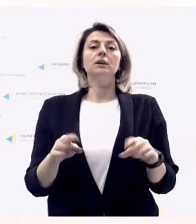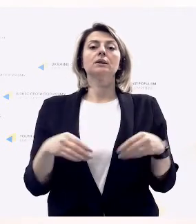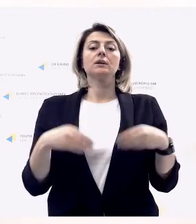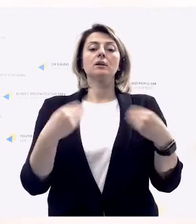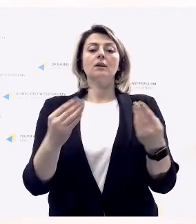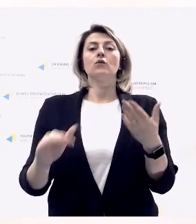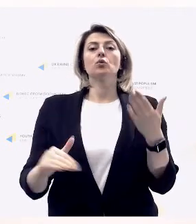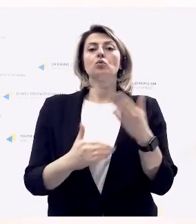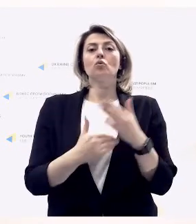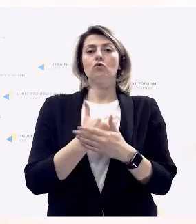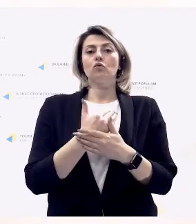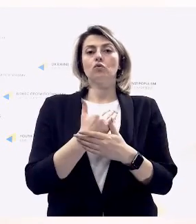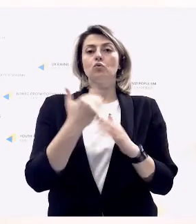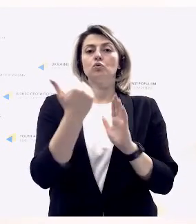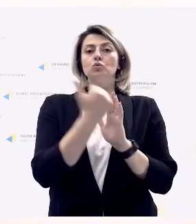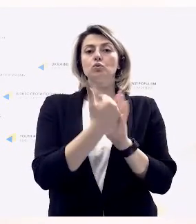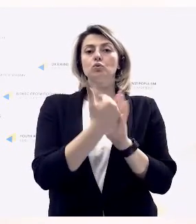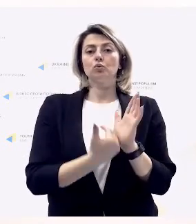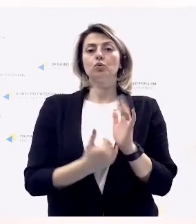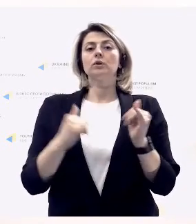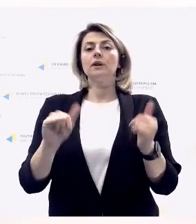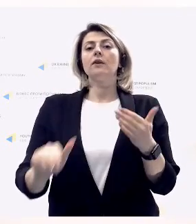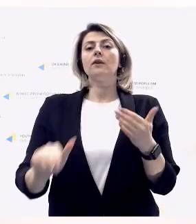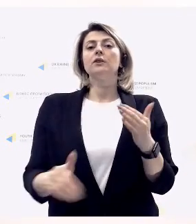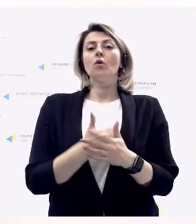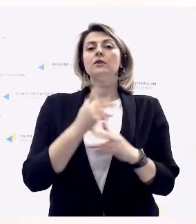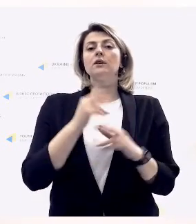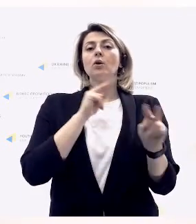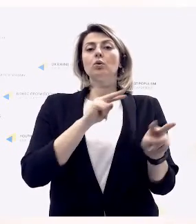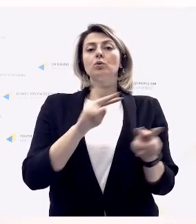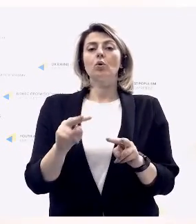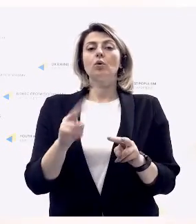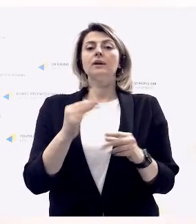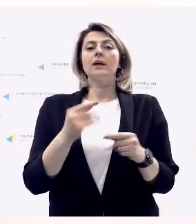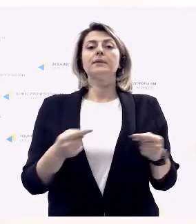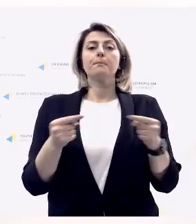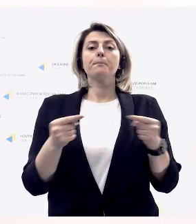нову структуру для відновлення контролю над певними